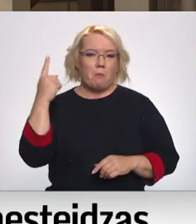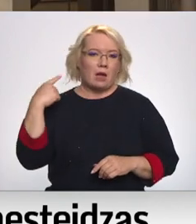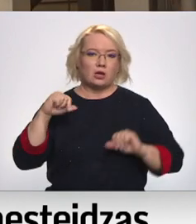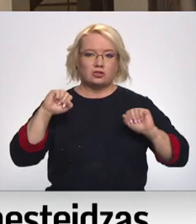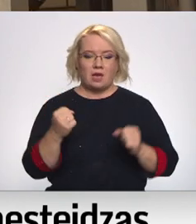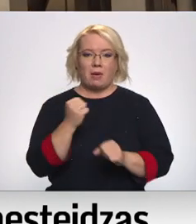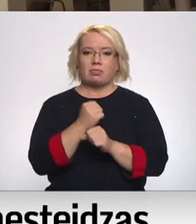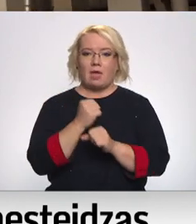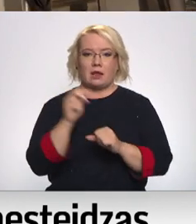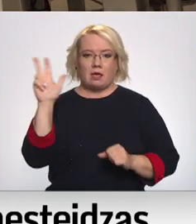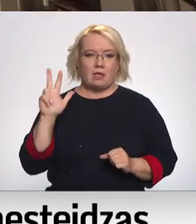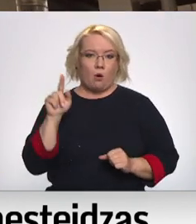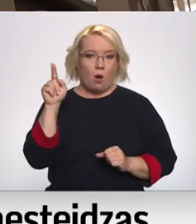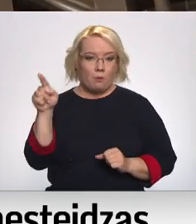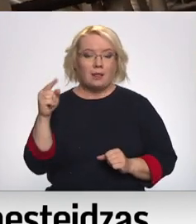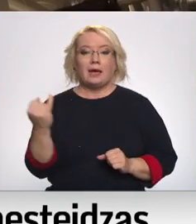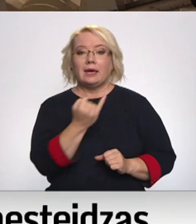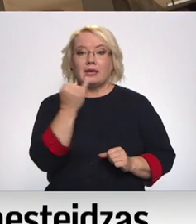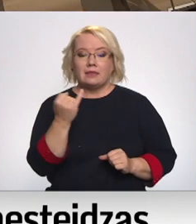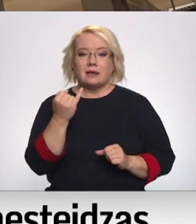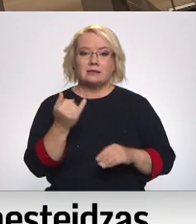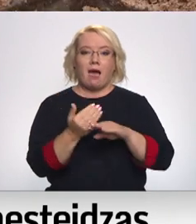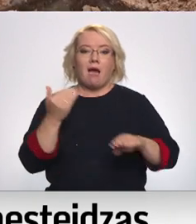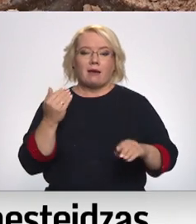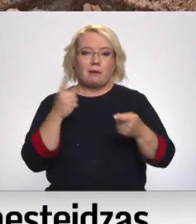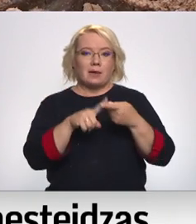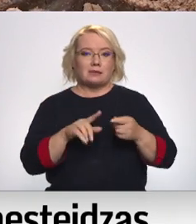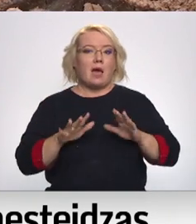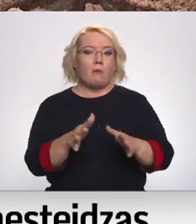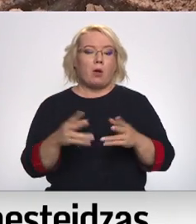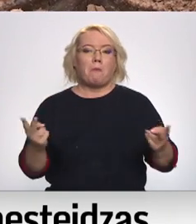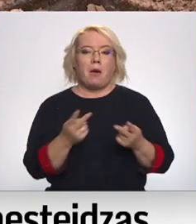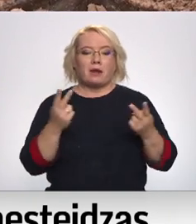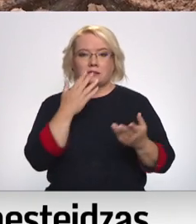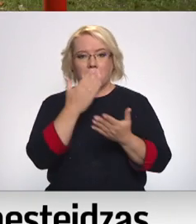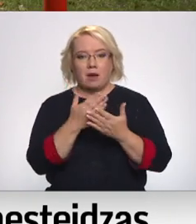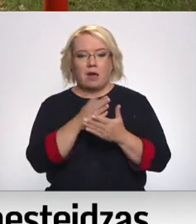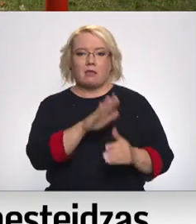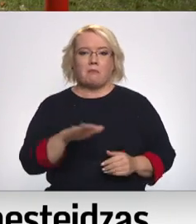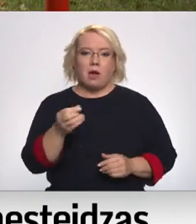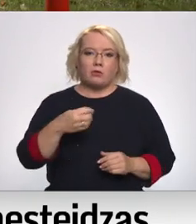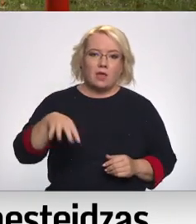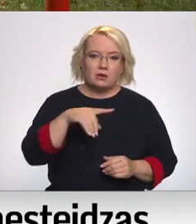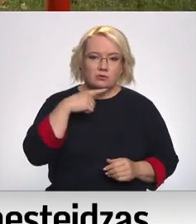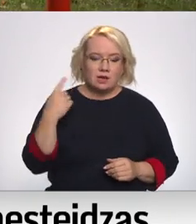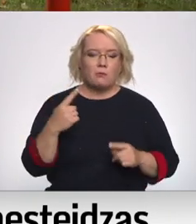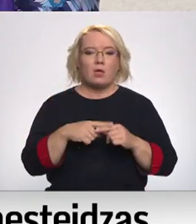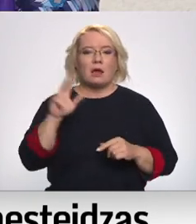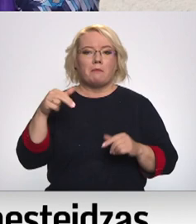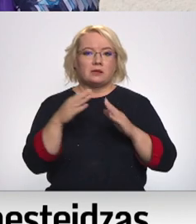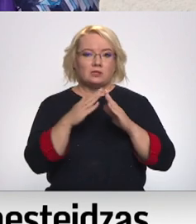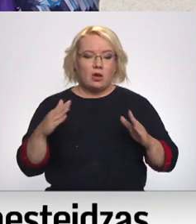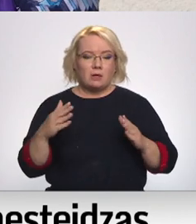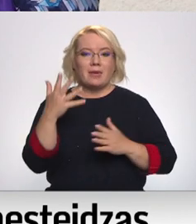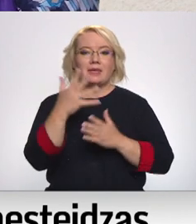darīts Daugavpilī. Interesi agrāk pieslēgties apkurai parasti izrāda arī bērnu dārzos, pansionātos, taču rēķinus